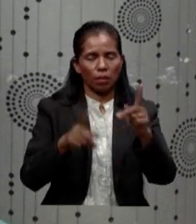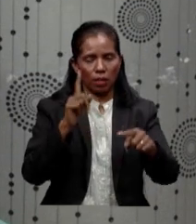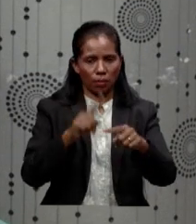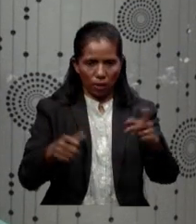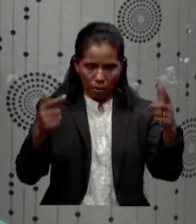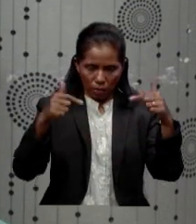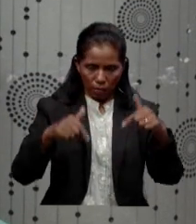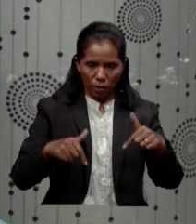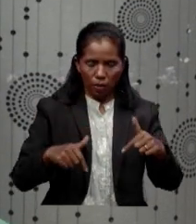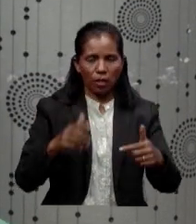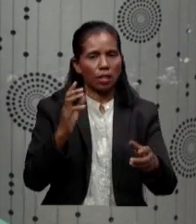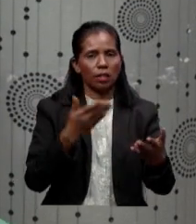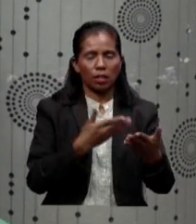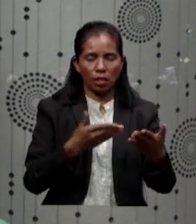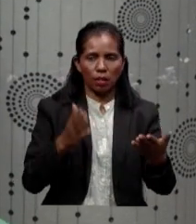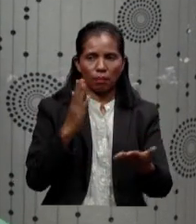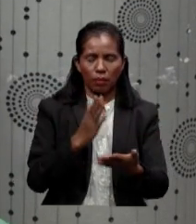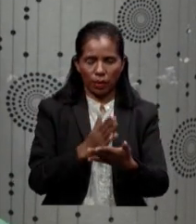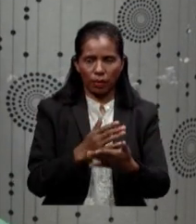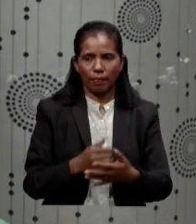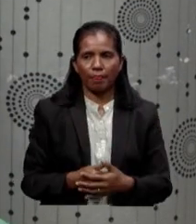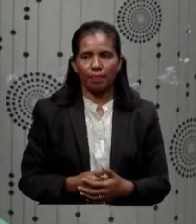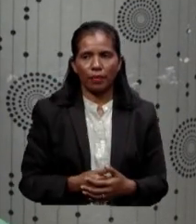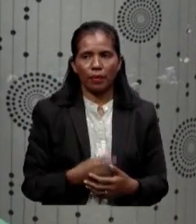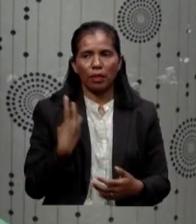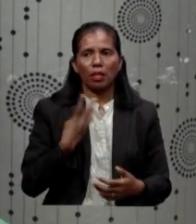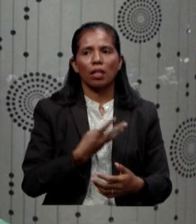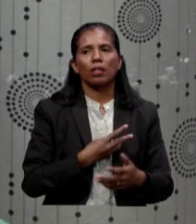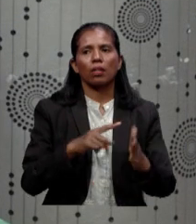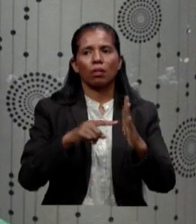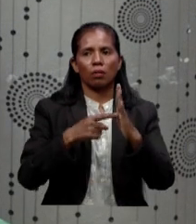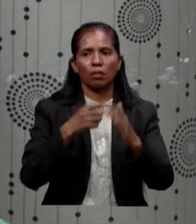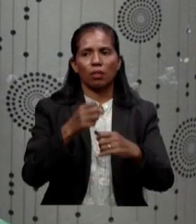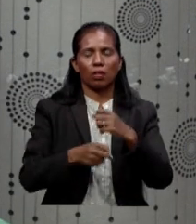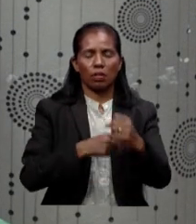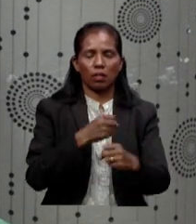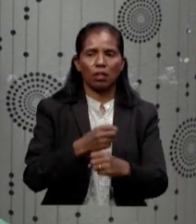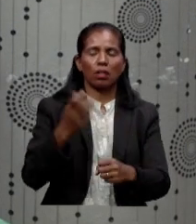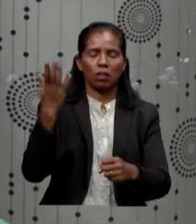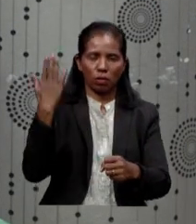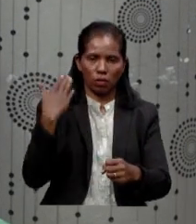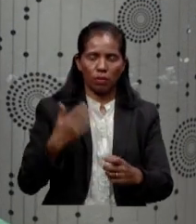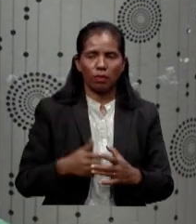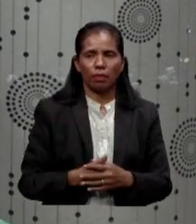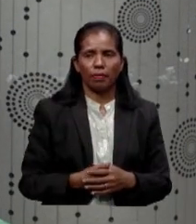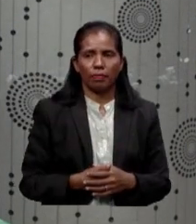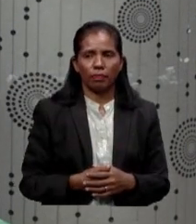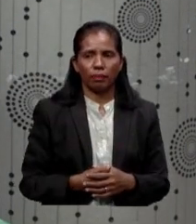tá se samparado então ita foi em rua basicamente tinha um coto